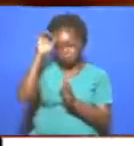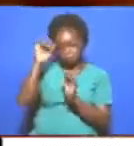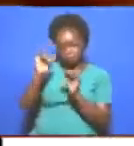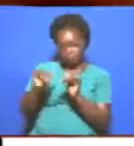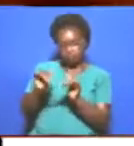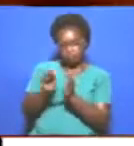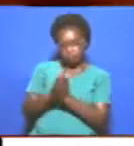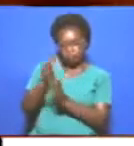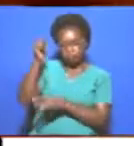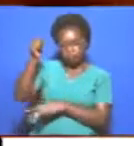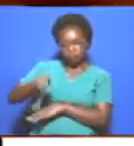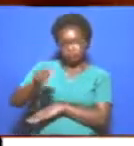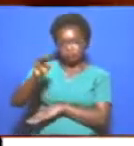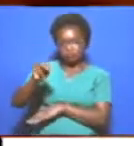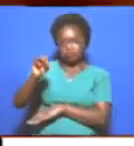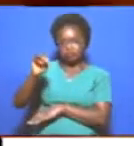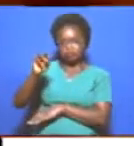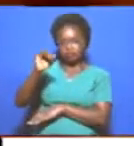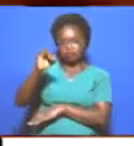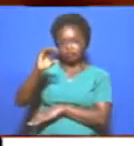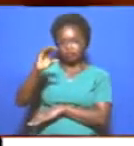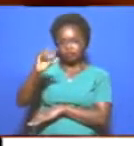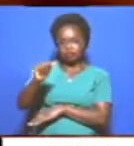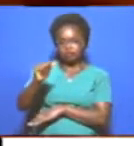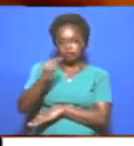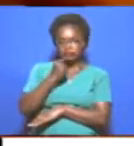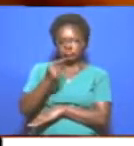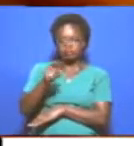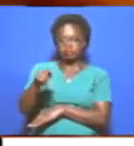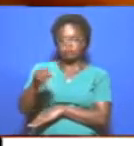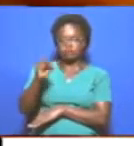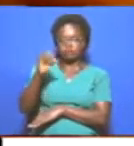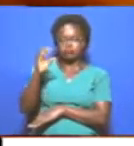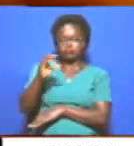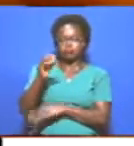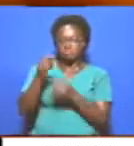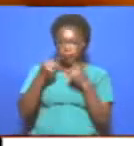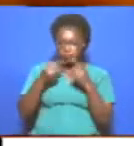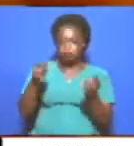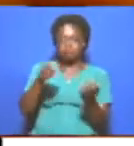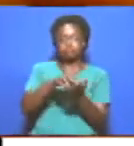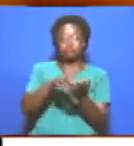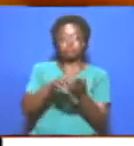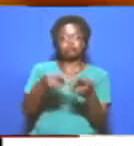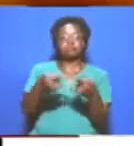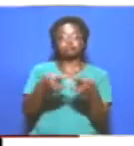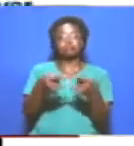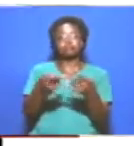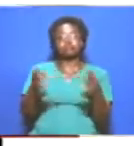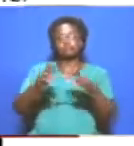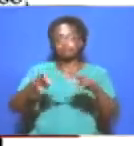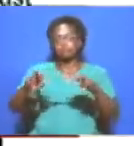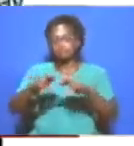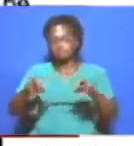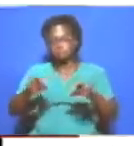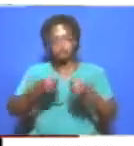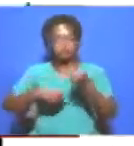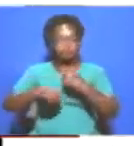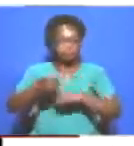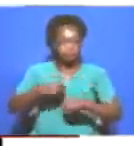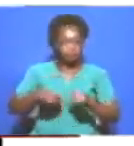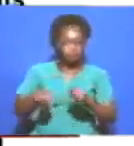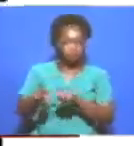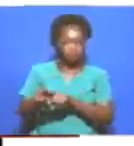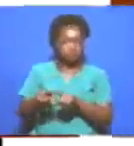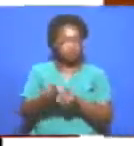Mbaru, ambaye aliagiza tume ya PSC kutangaza nafasi hizo kwa wazi na kuchunguza muundo wa halmashauri hiyo pamoja na